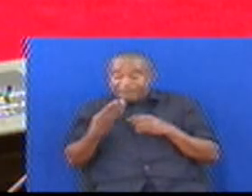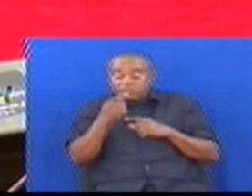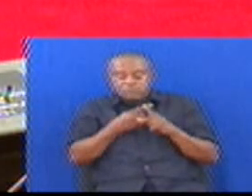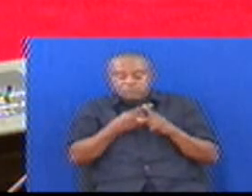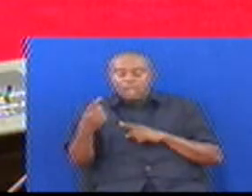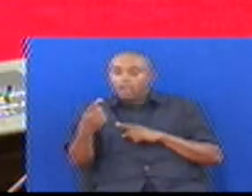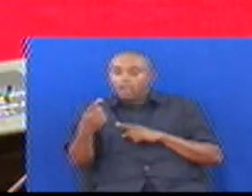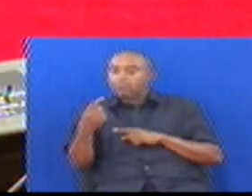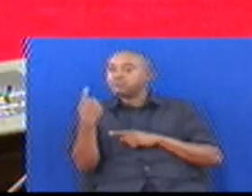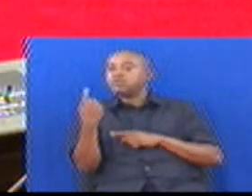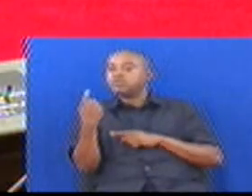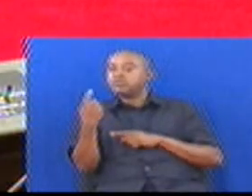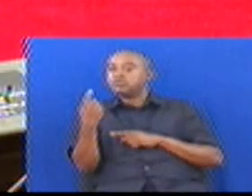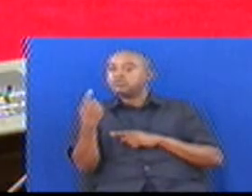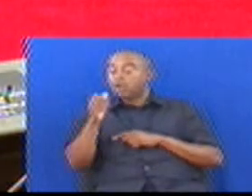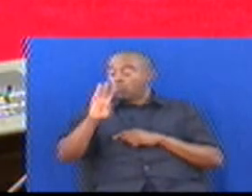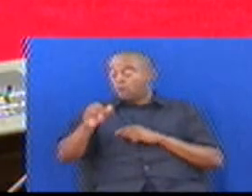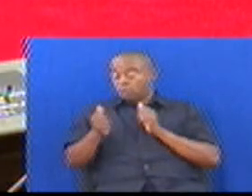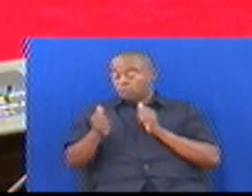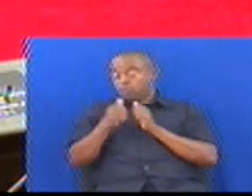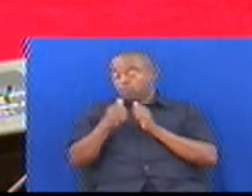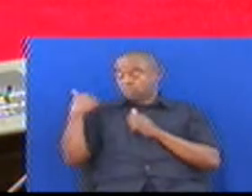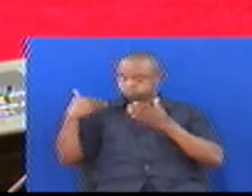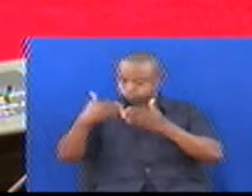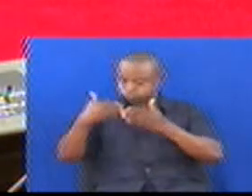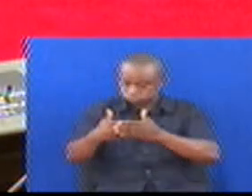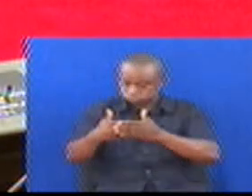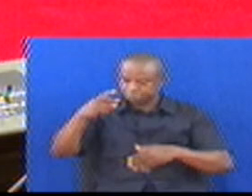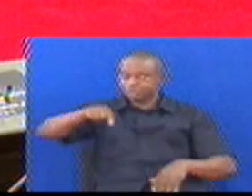100 mwaka 2019-20.